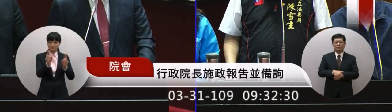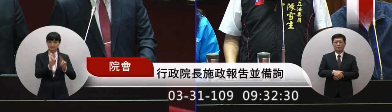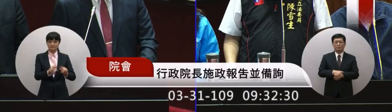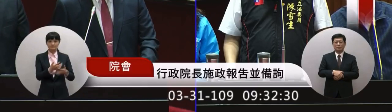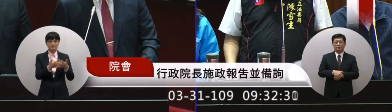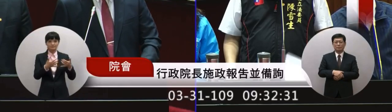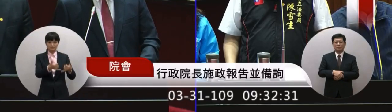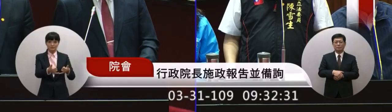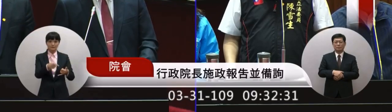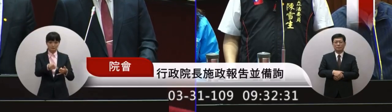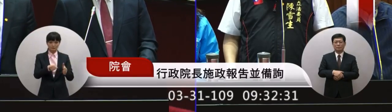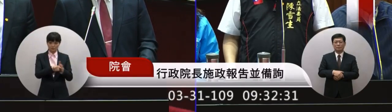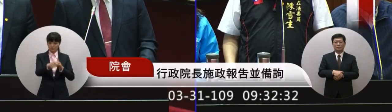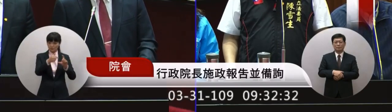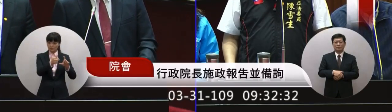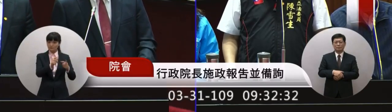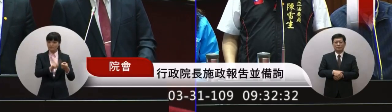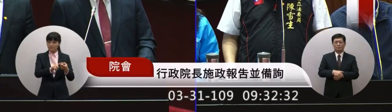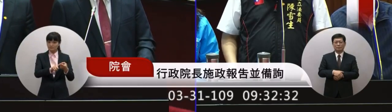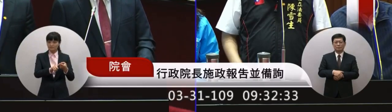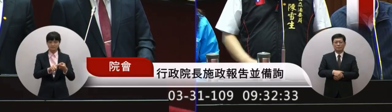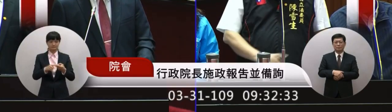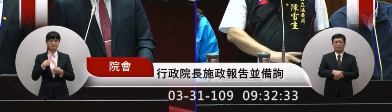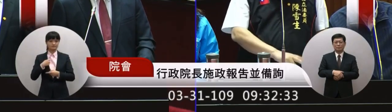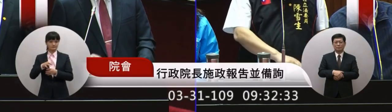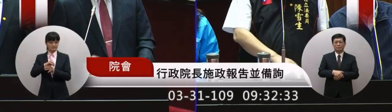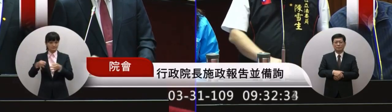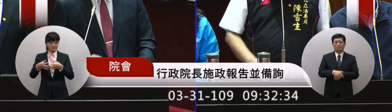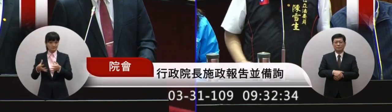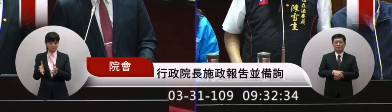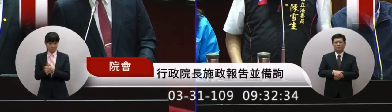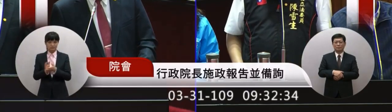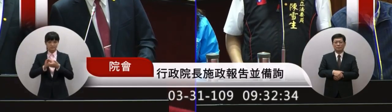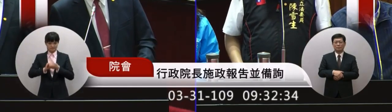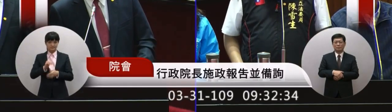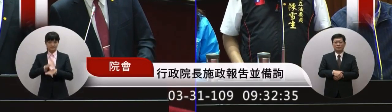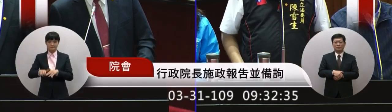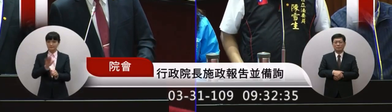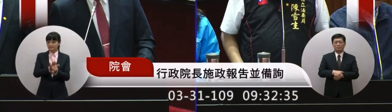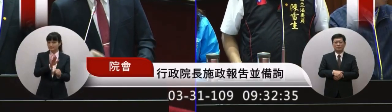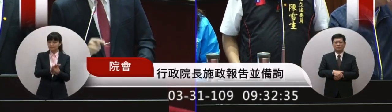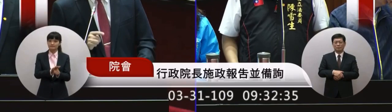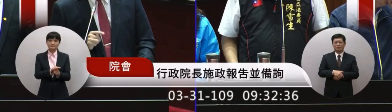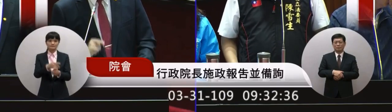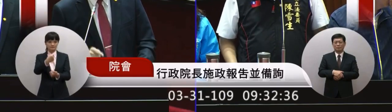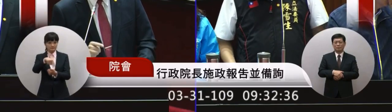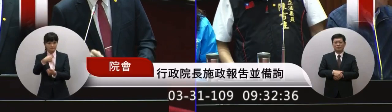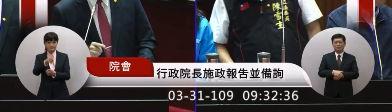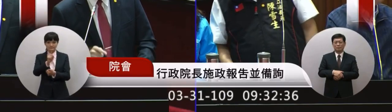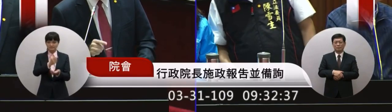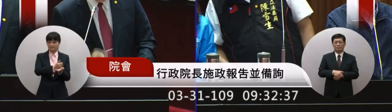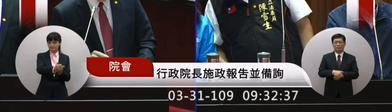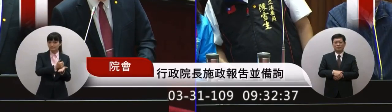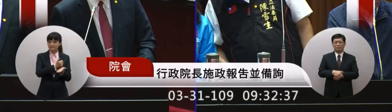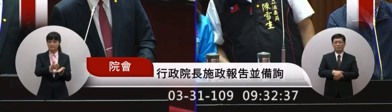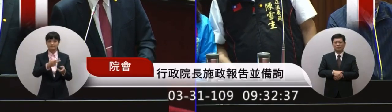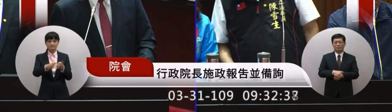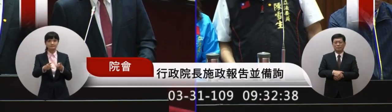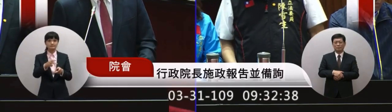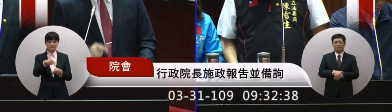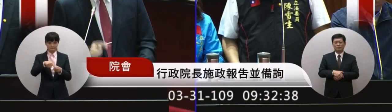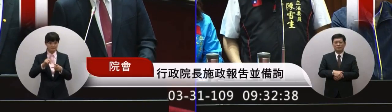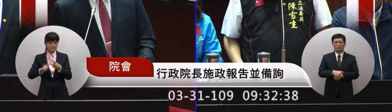那这个部分呢，从经济部的角度，我们会来辅导物流业者哦，来跟跨境的电